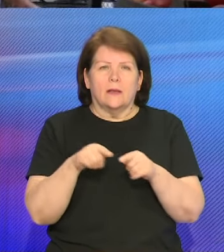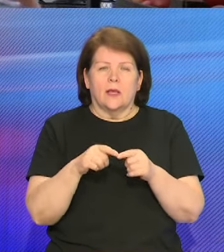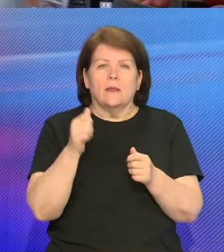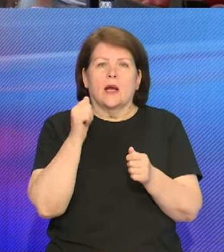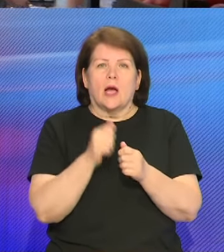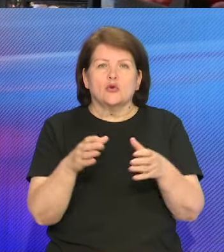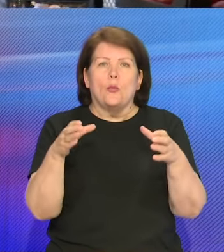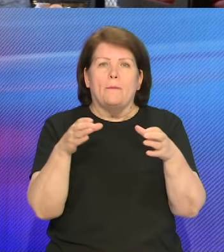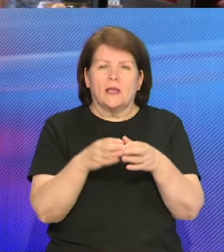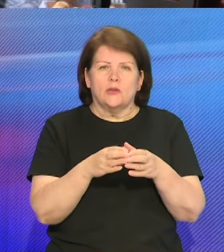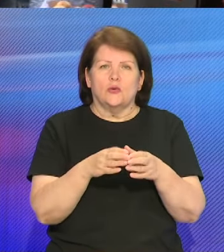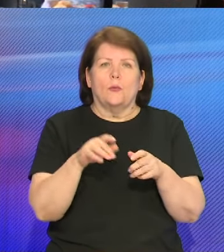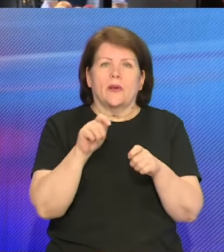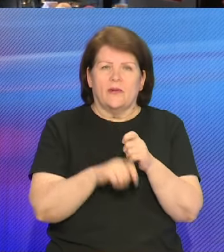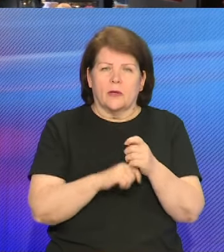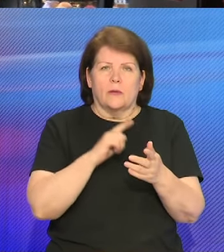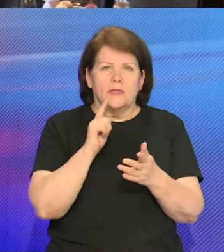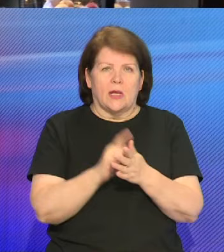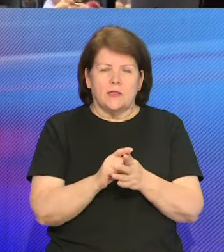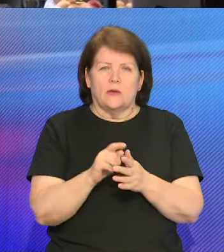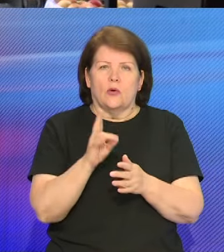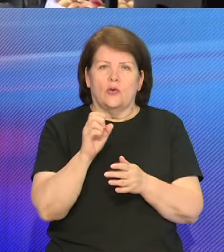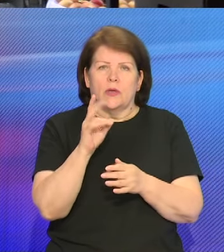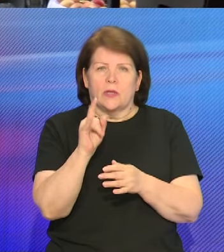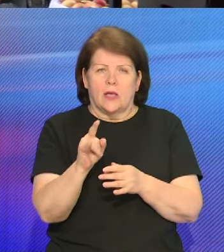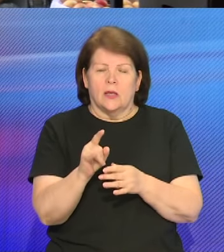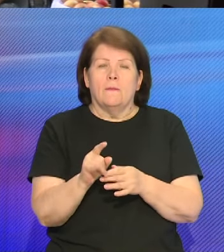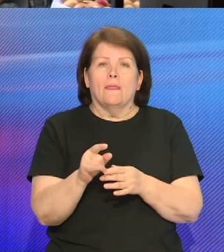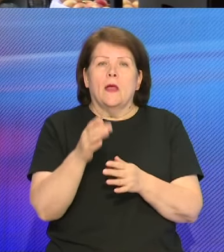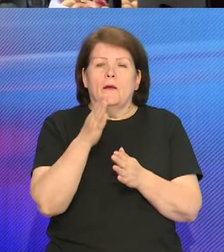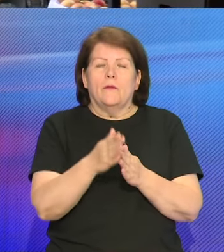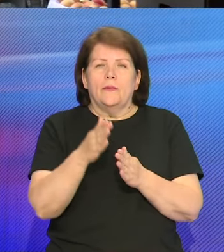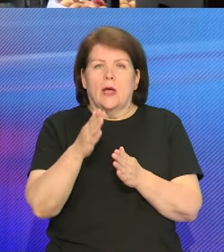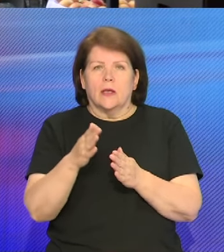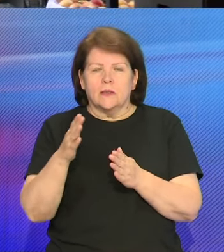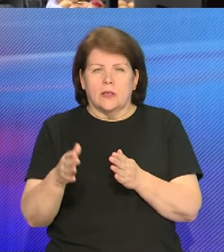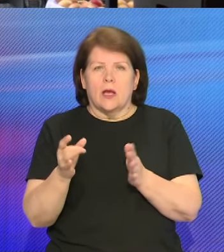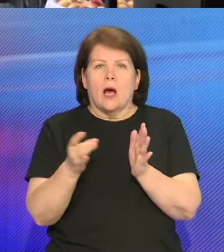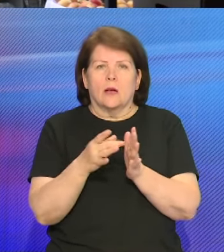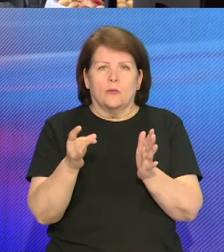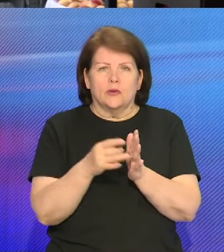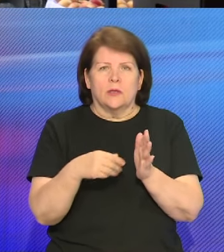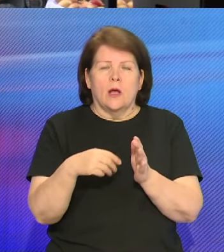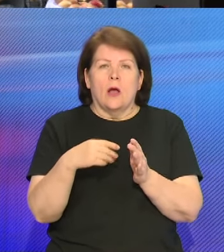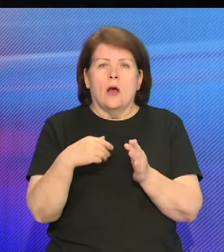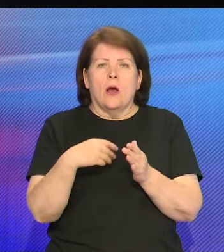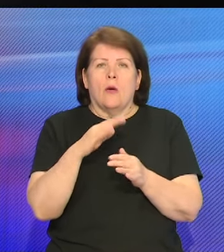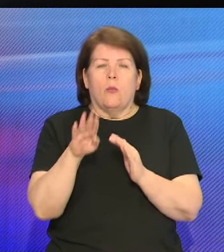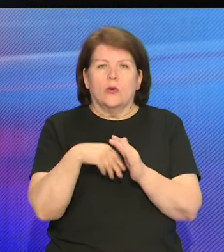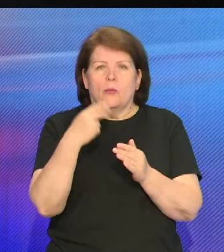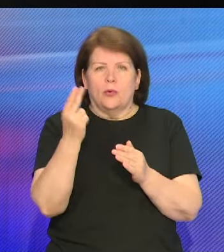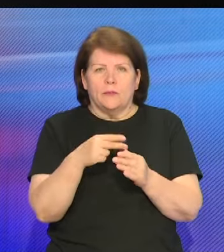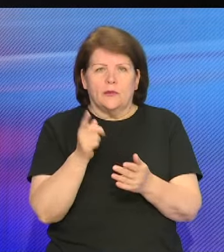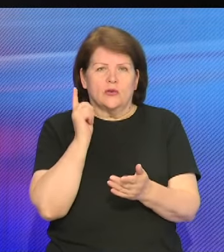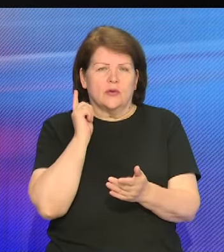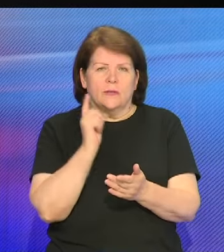мы делаем такой уклон на резанные арбузы. У них под подпись они ознакомлены, что реализация их запрещена.